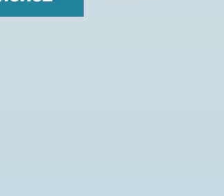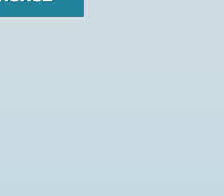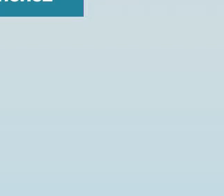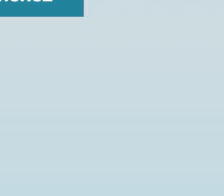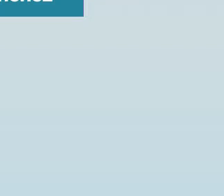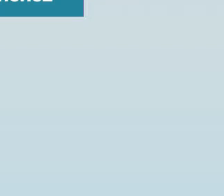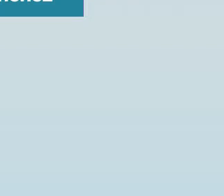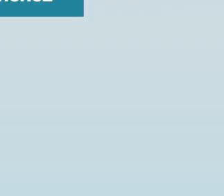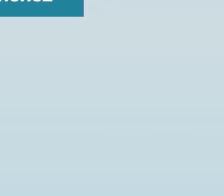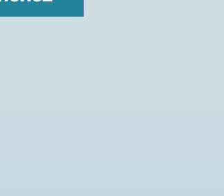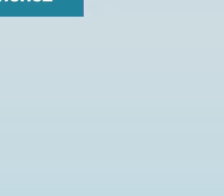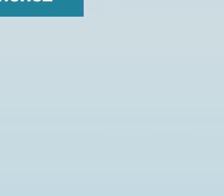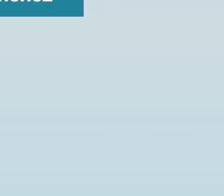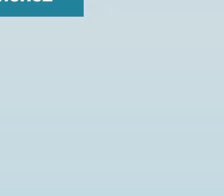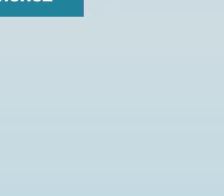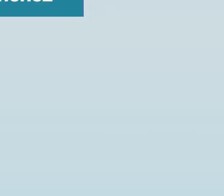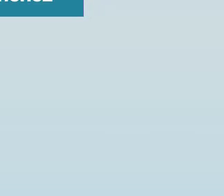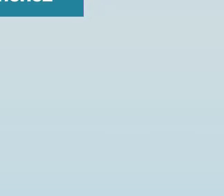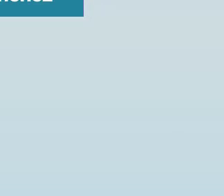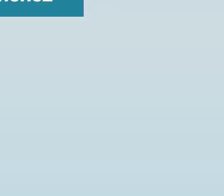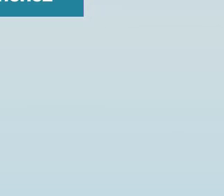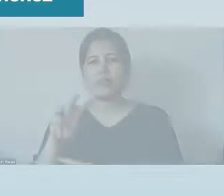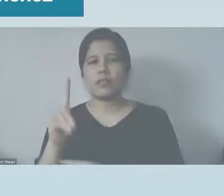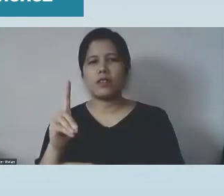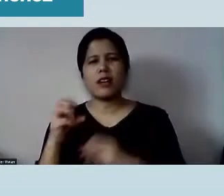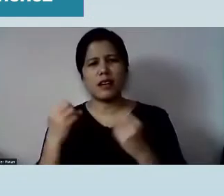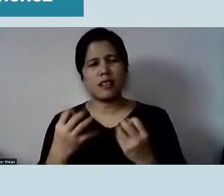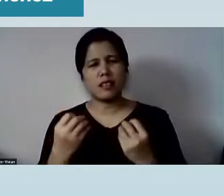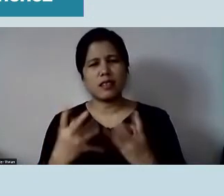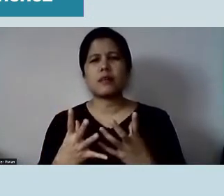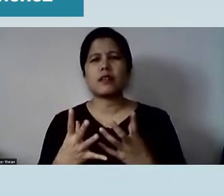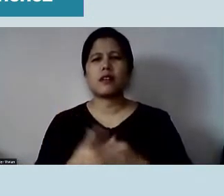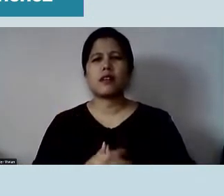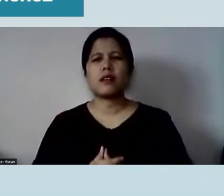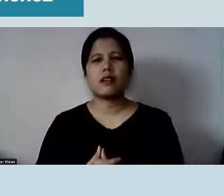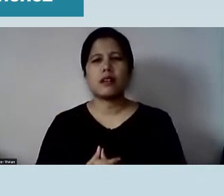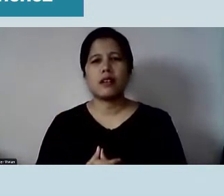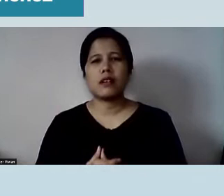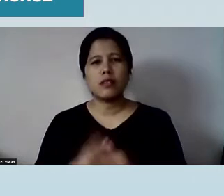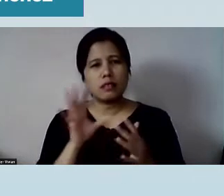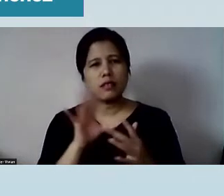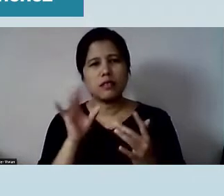So there are a number of them, but we always revisit